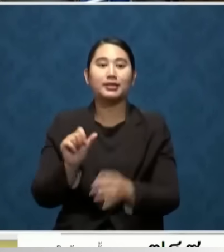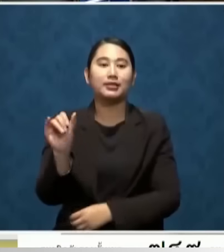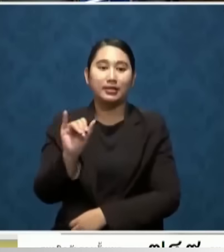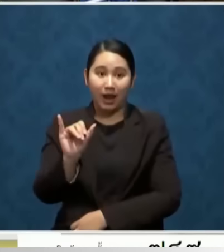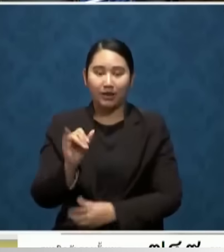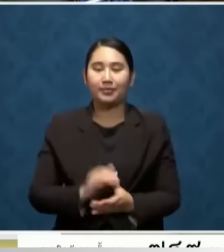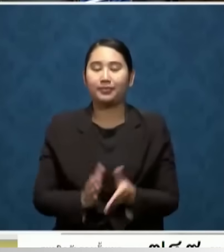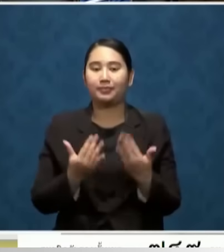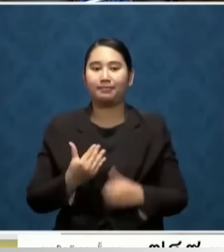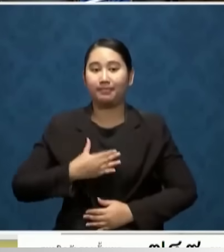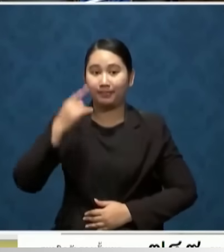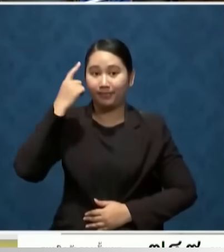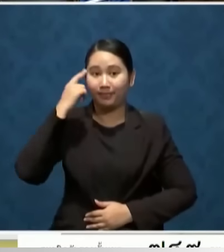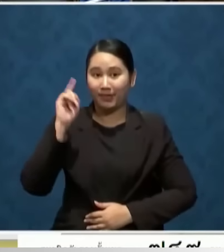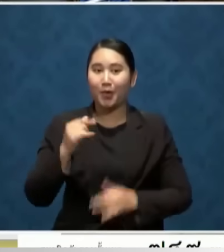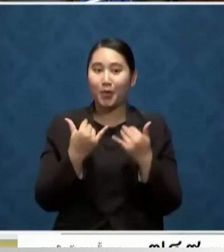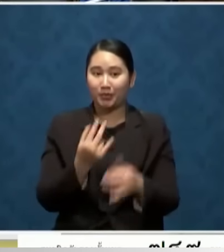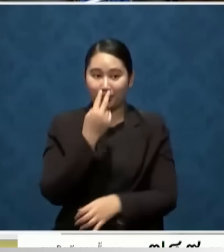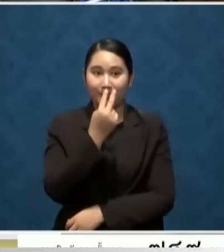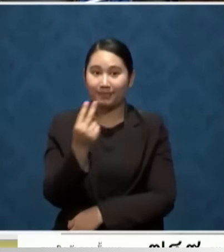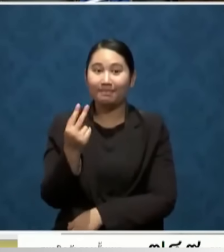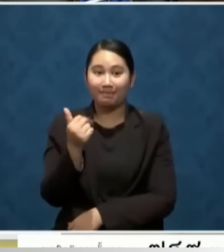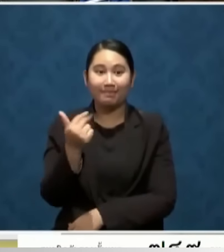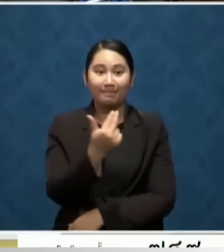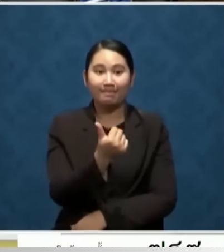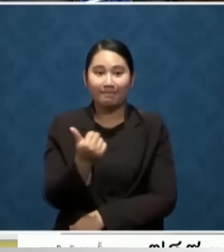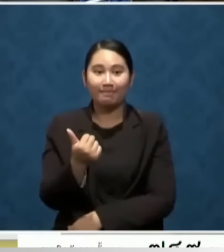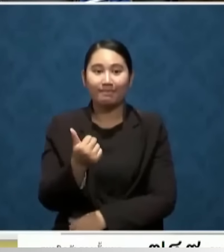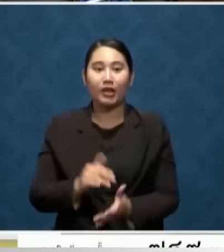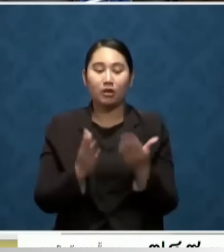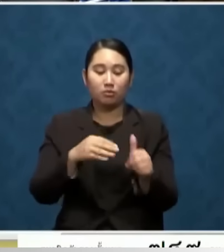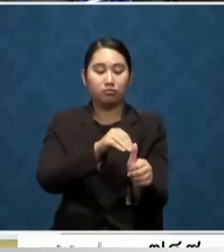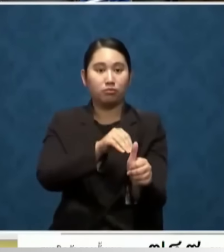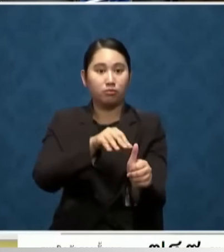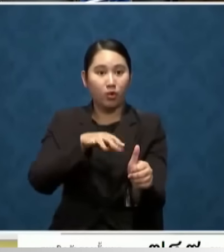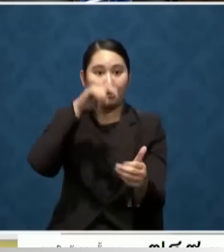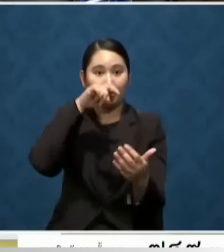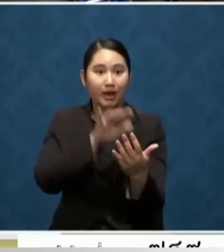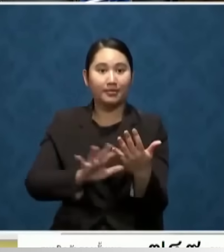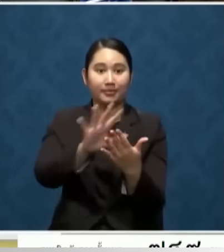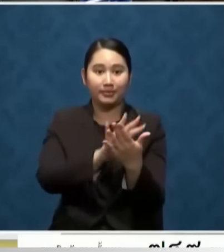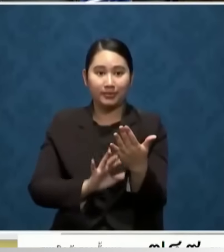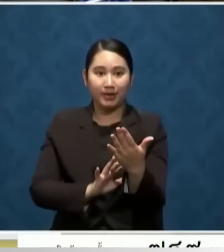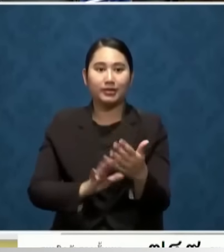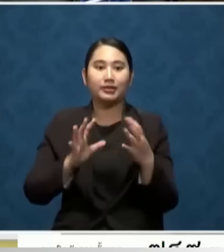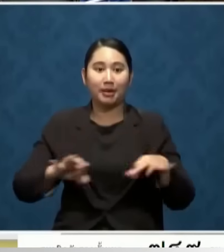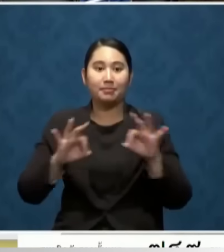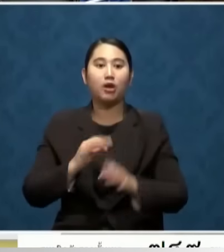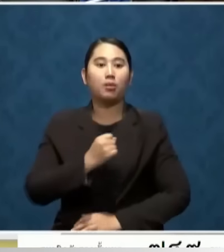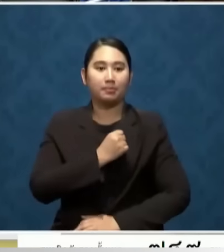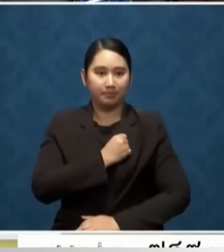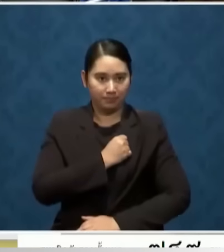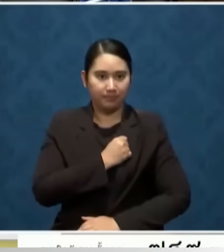ตรงนี้เนี่ยผมคิดว่าเป็นบรรยากาศที่ดีและสุดท้ายครับผู้นำที่ดีของประเทศนี้ต้องมีความอดทนอด